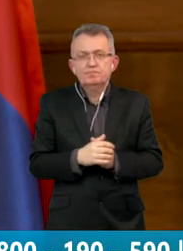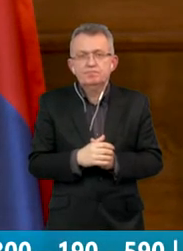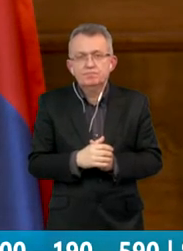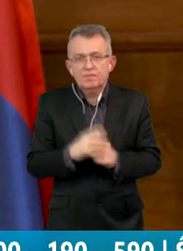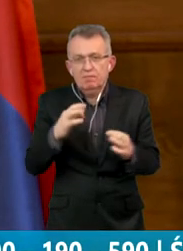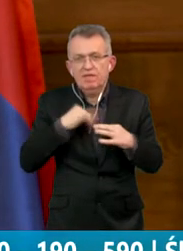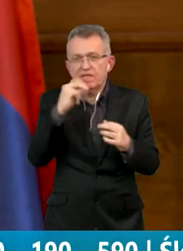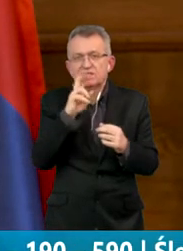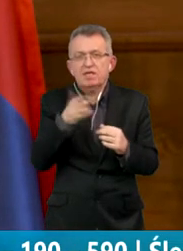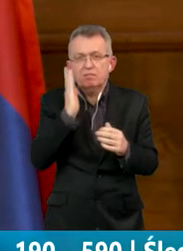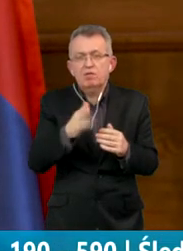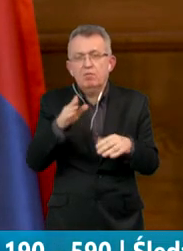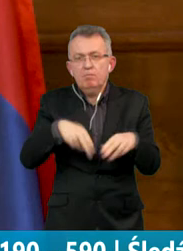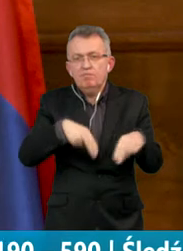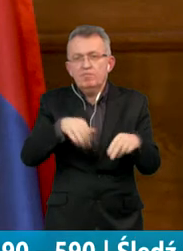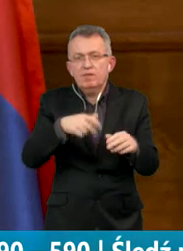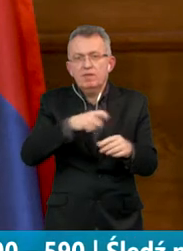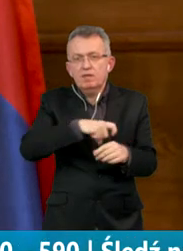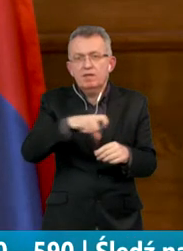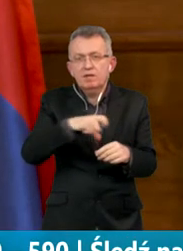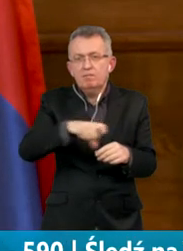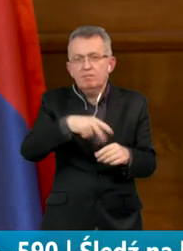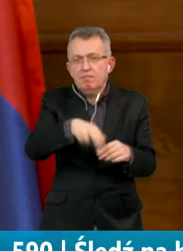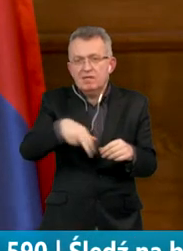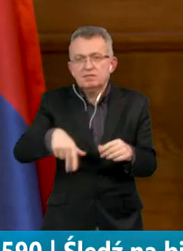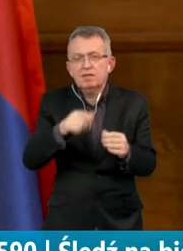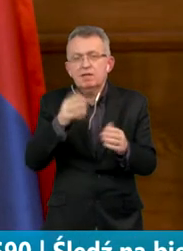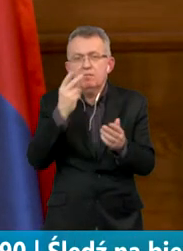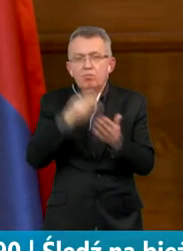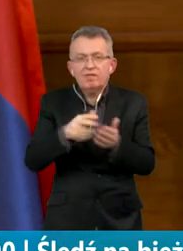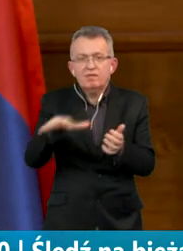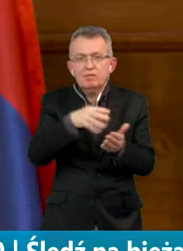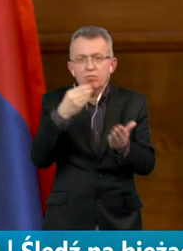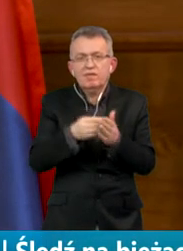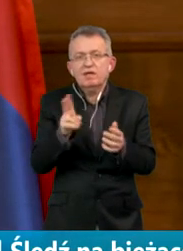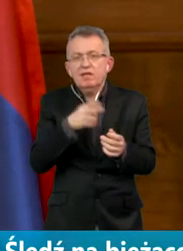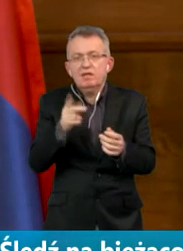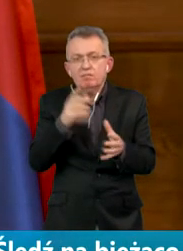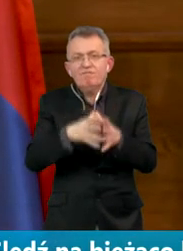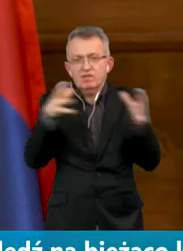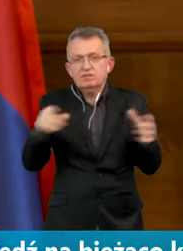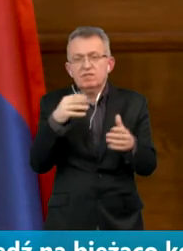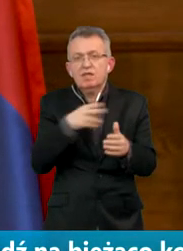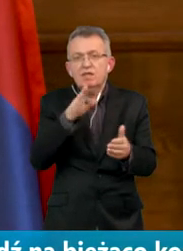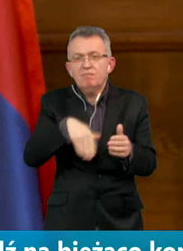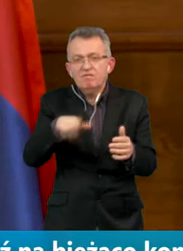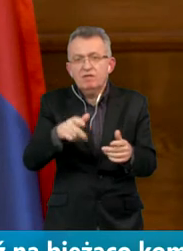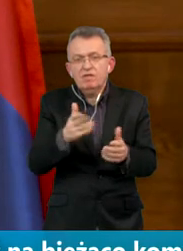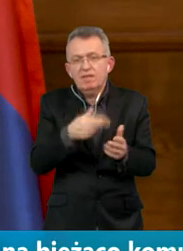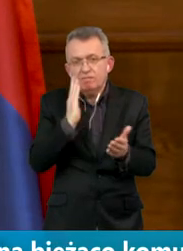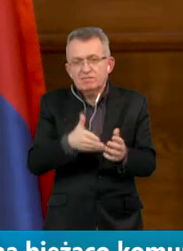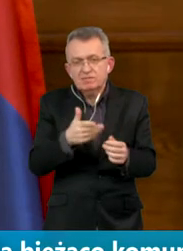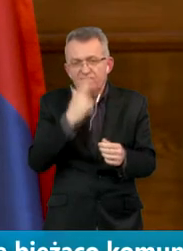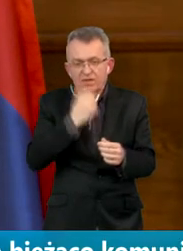Pan Jacek pyta, kiedy będą wymalowane pasy w strefie płatnego parkowania? Rozumiem, że chodzi Panu o powiększoną strefę płatnego parkowania. Otóż